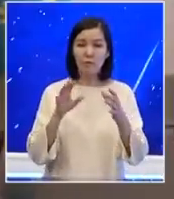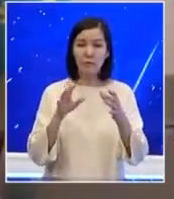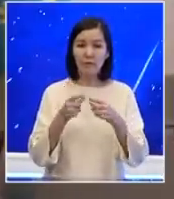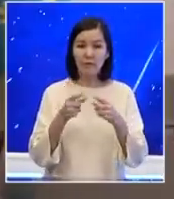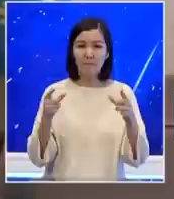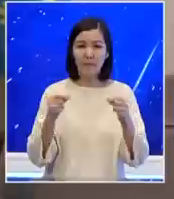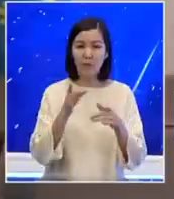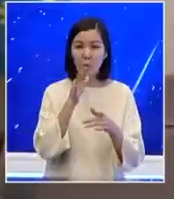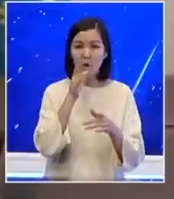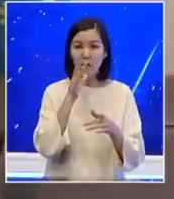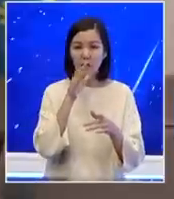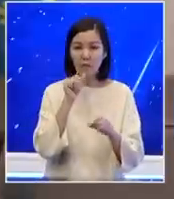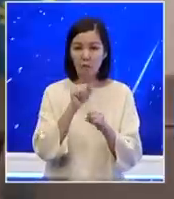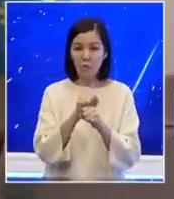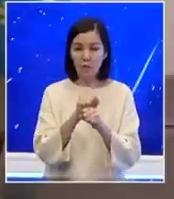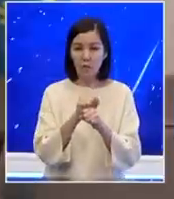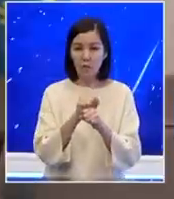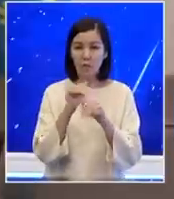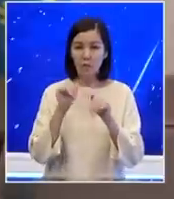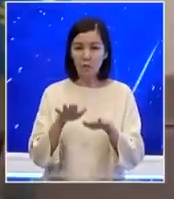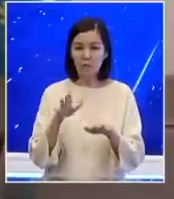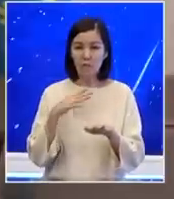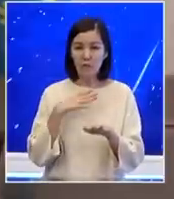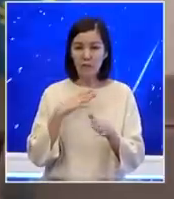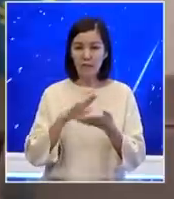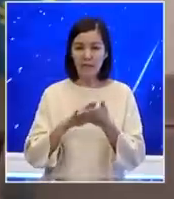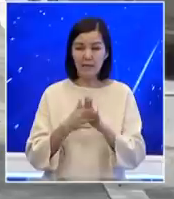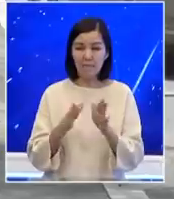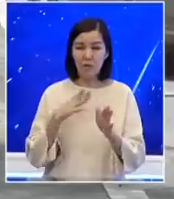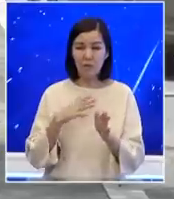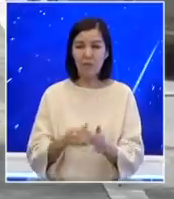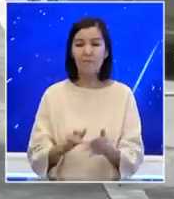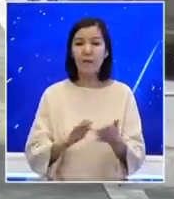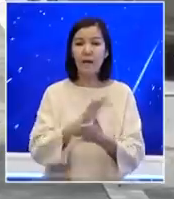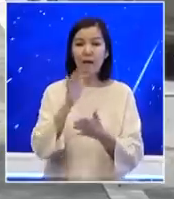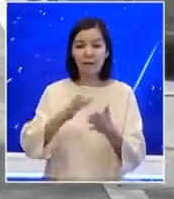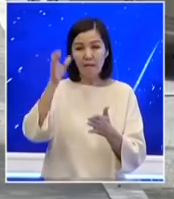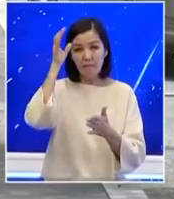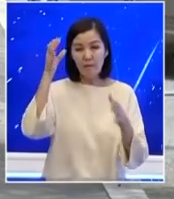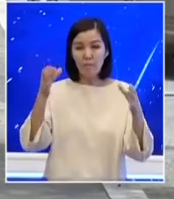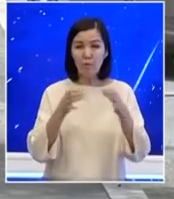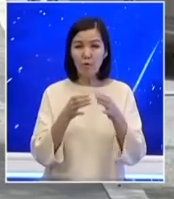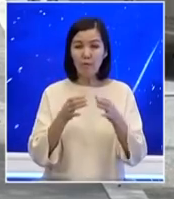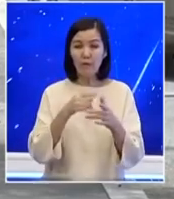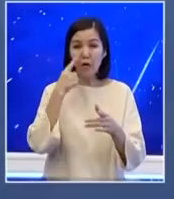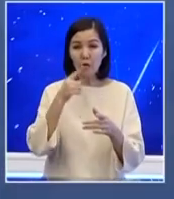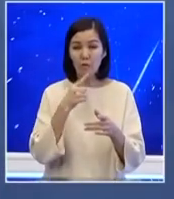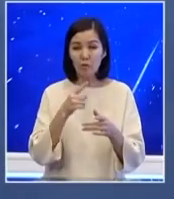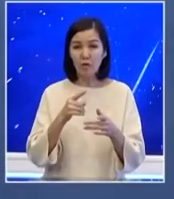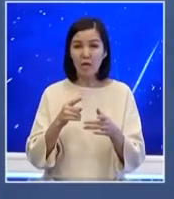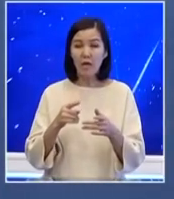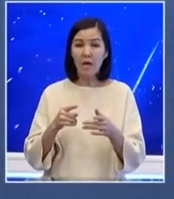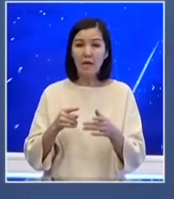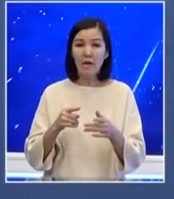билеттерінің мерзімін тоқтату үшін келісім жасалынды. Қалалық білім бөлімінің мамандарының айтуынша жол жүру